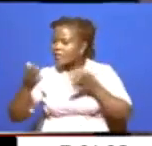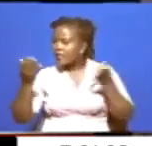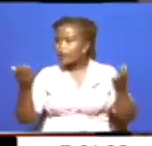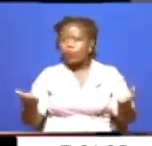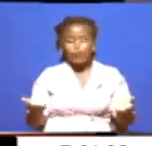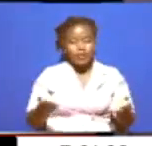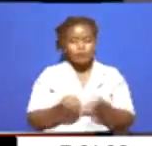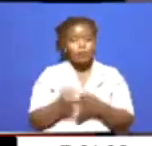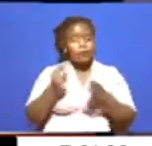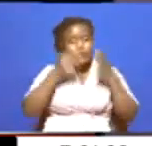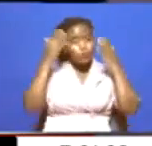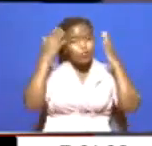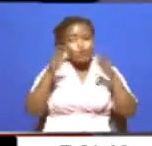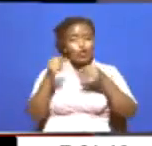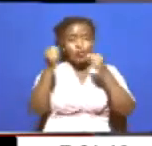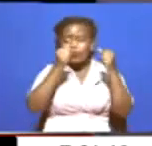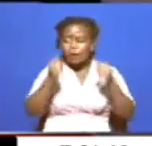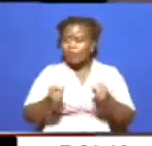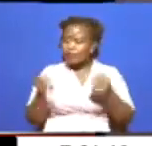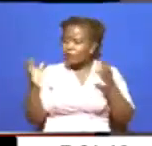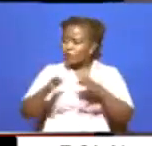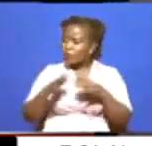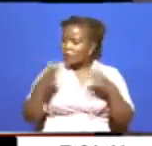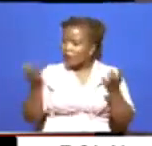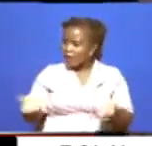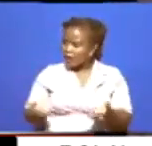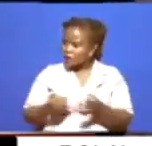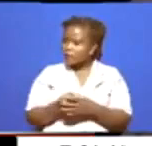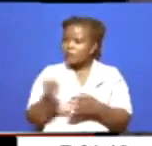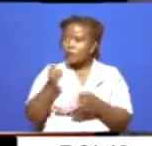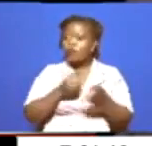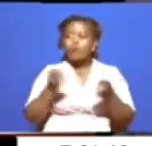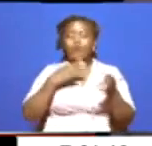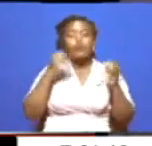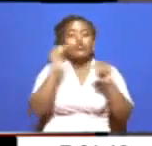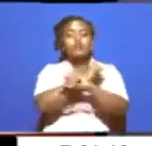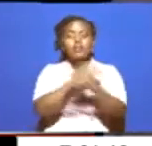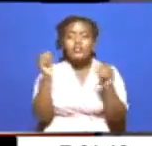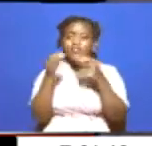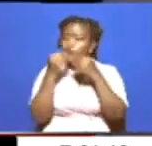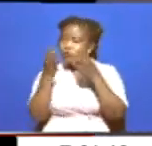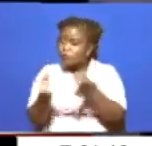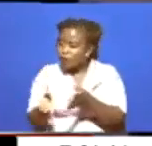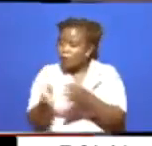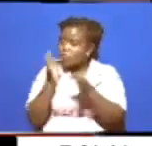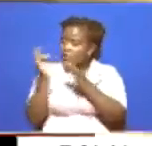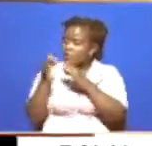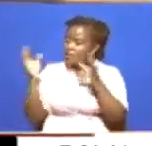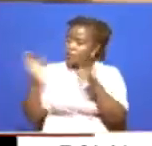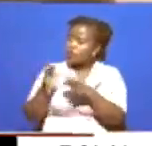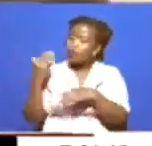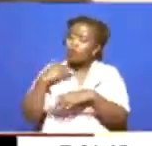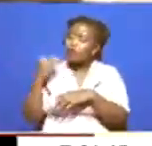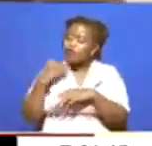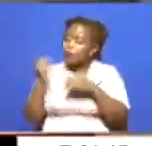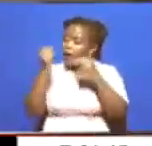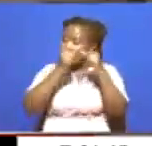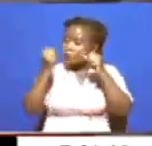guys are. Mr. President, please tell us if these guys are more powerful than the government. Let us get to know.